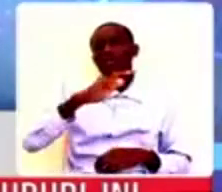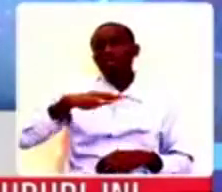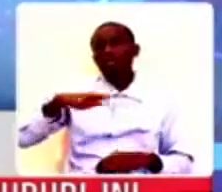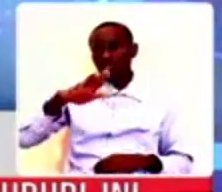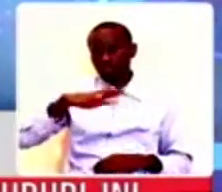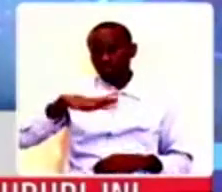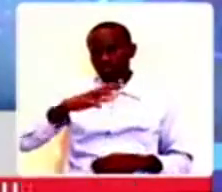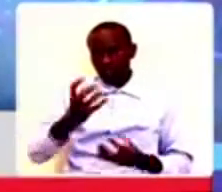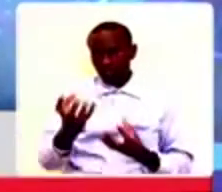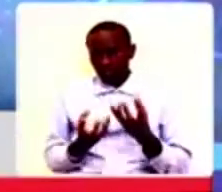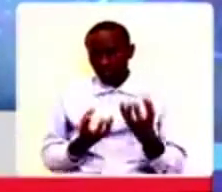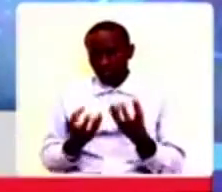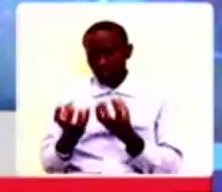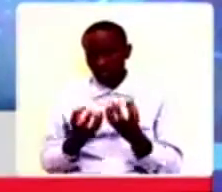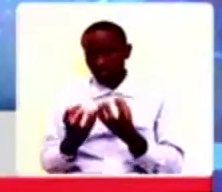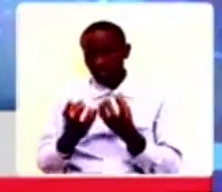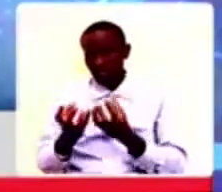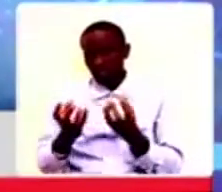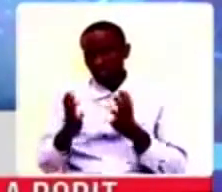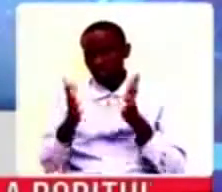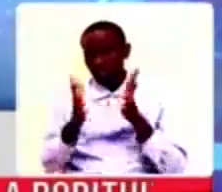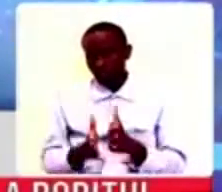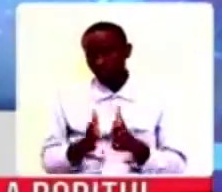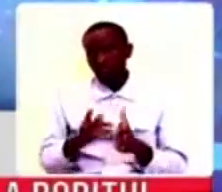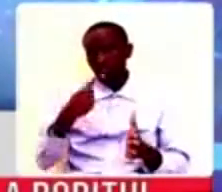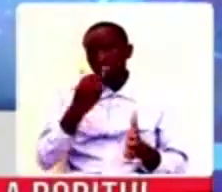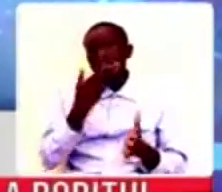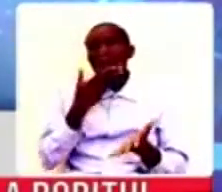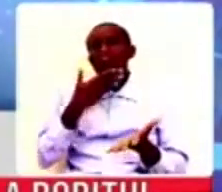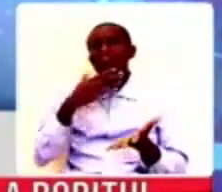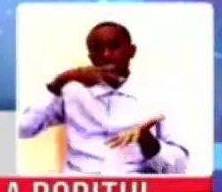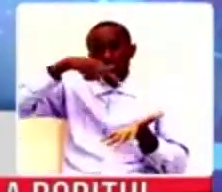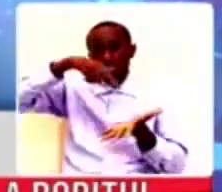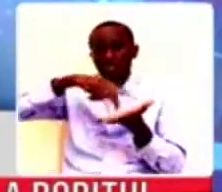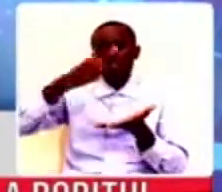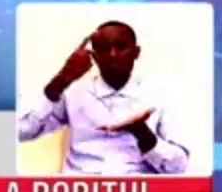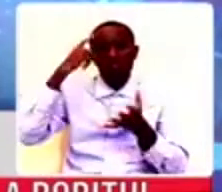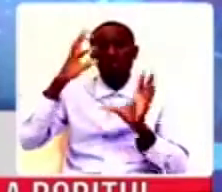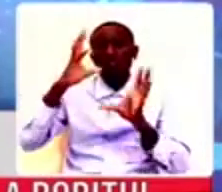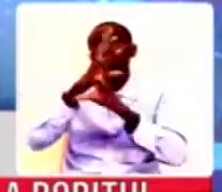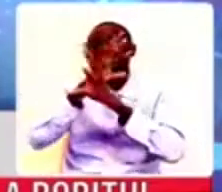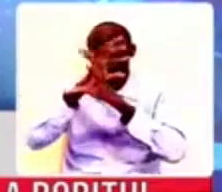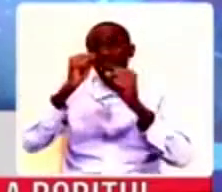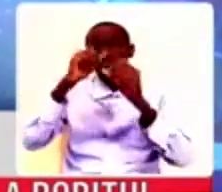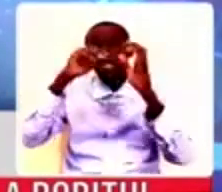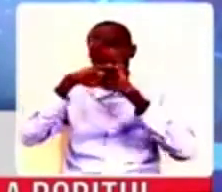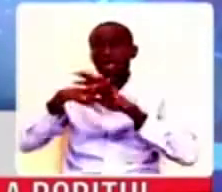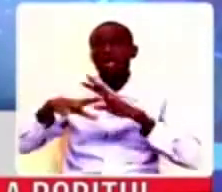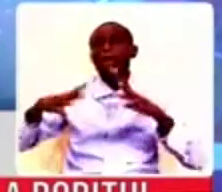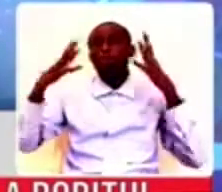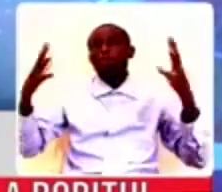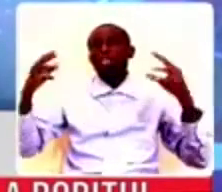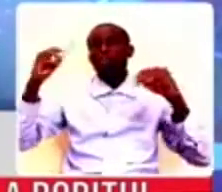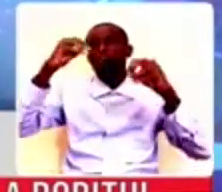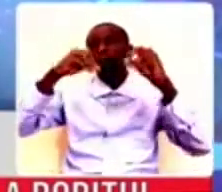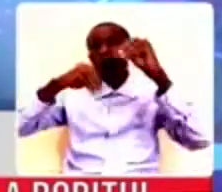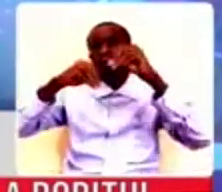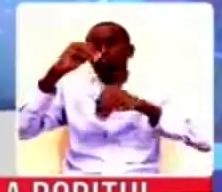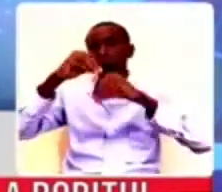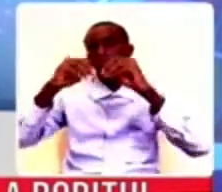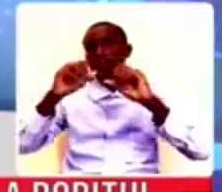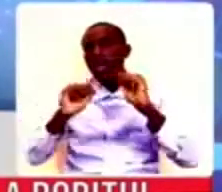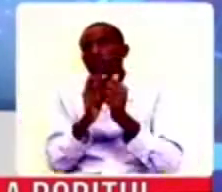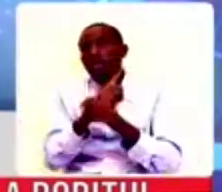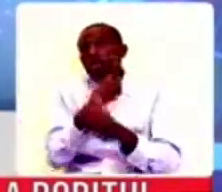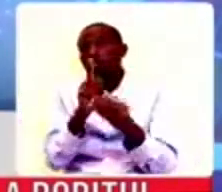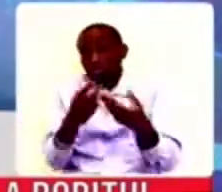Muhuri fiashara ule gatugo kufururi neno ule orahisanila gituruwa kia u president Thinu wakithurano kinene kia muakoyo kire gatafani wa mweli